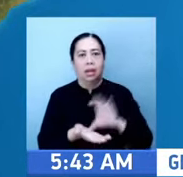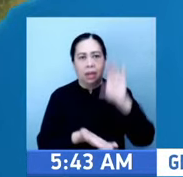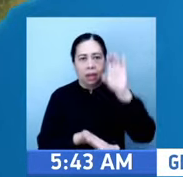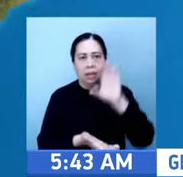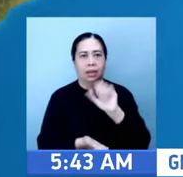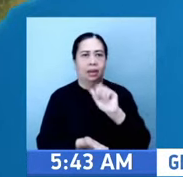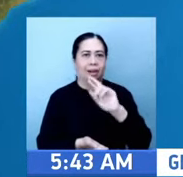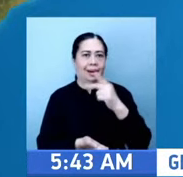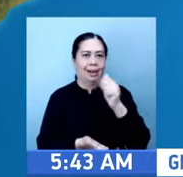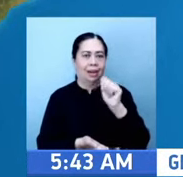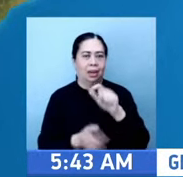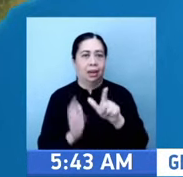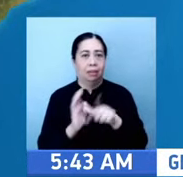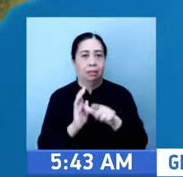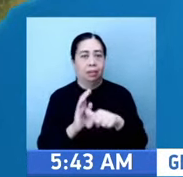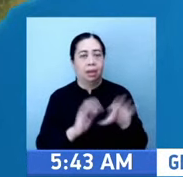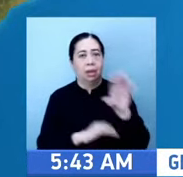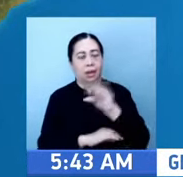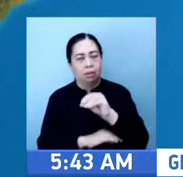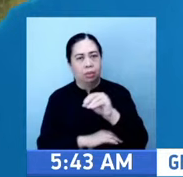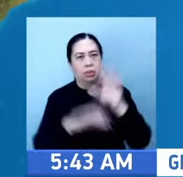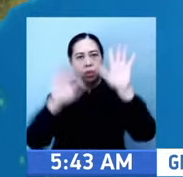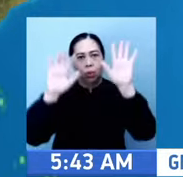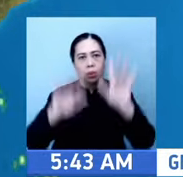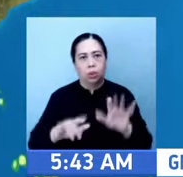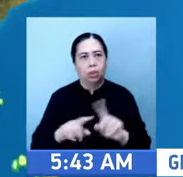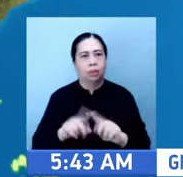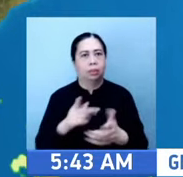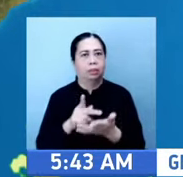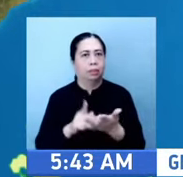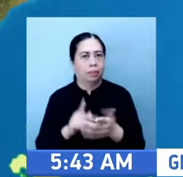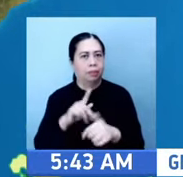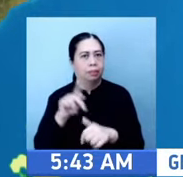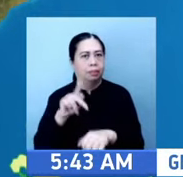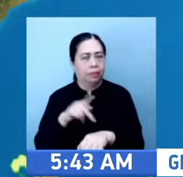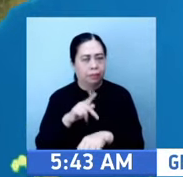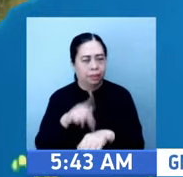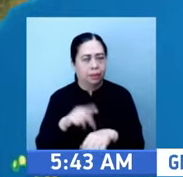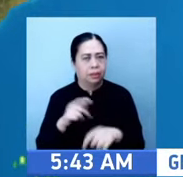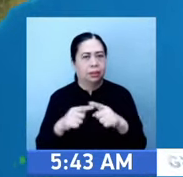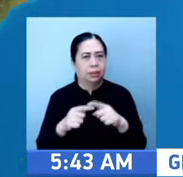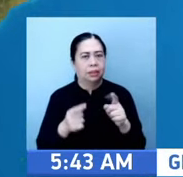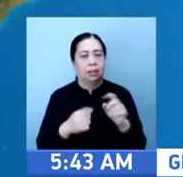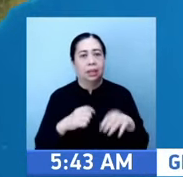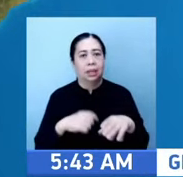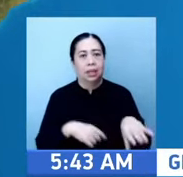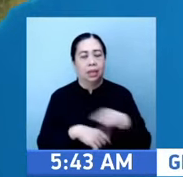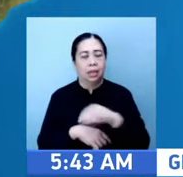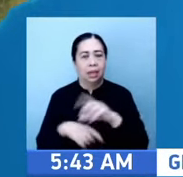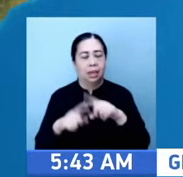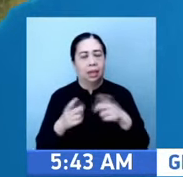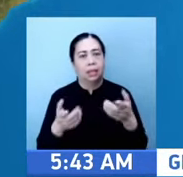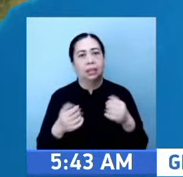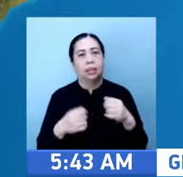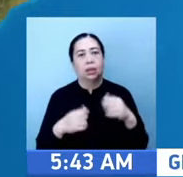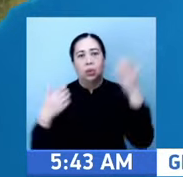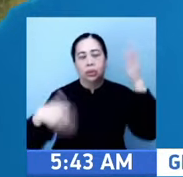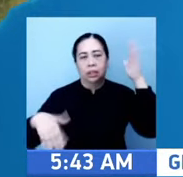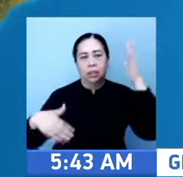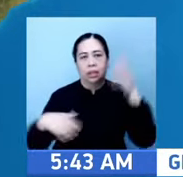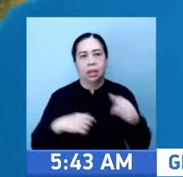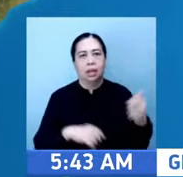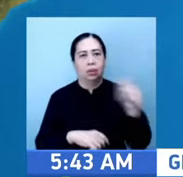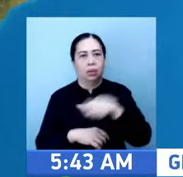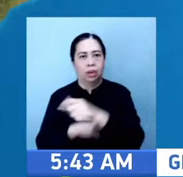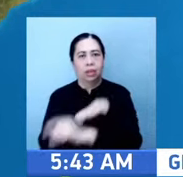mga kapuso, uulanin na ang pampanig ng bansa, particular na po sa Cagayan Valley Region, Cordillera, Aurora, Quezon, Bicol